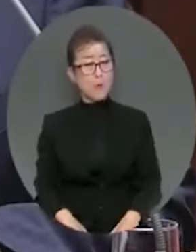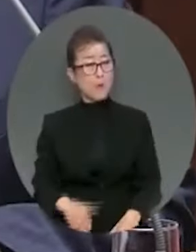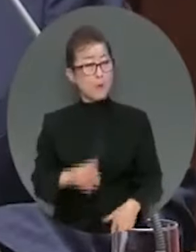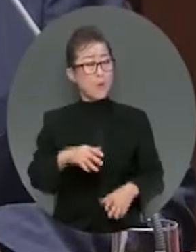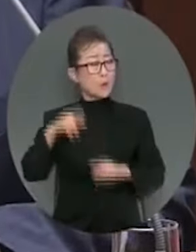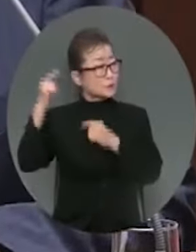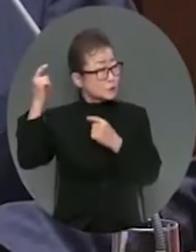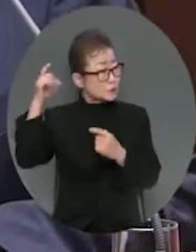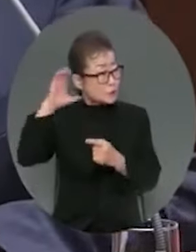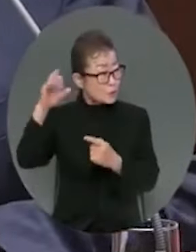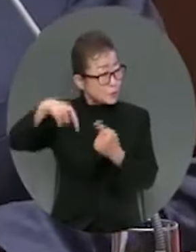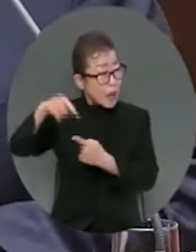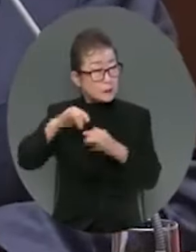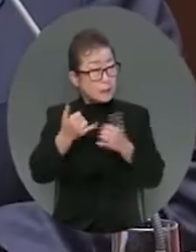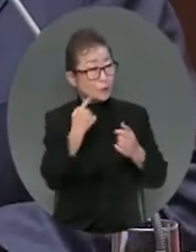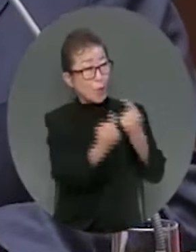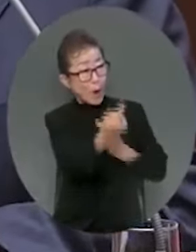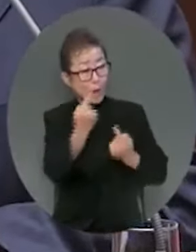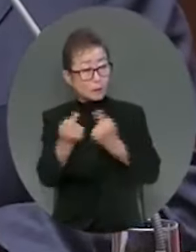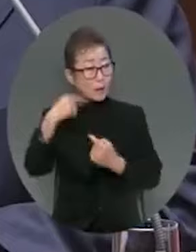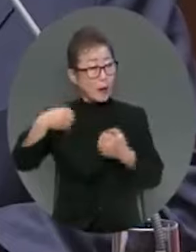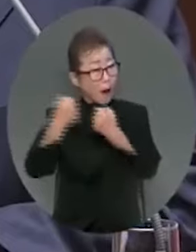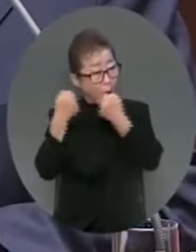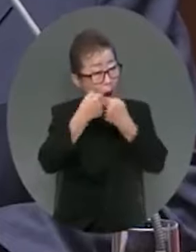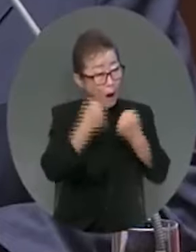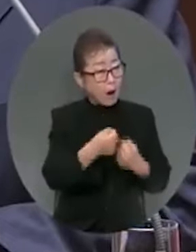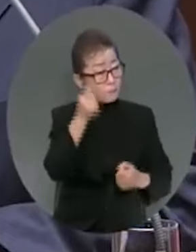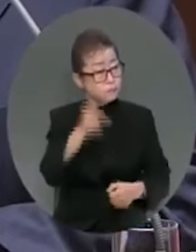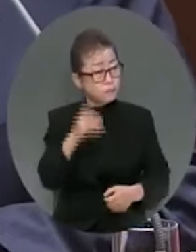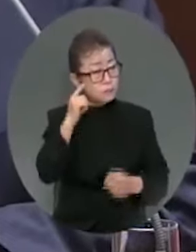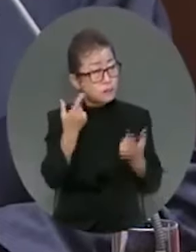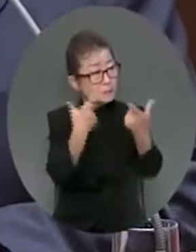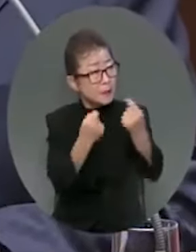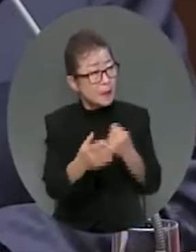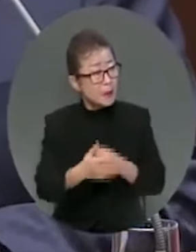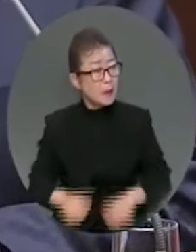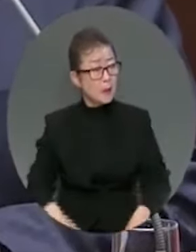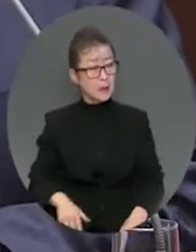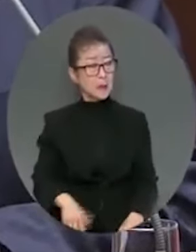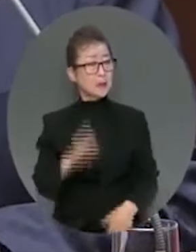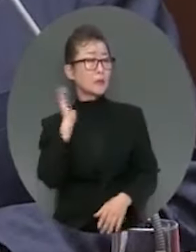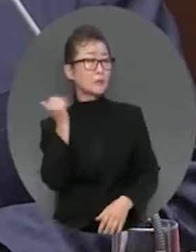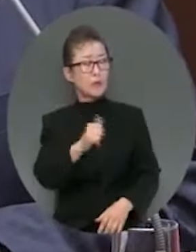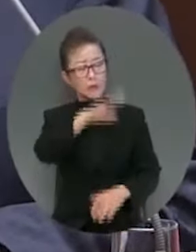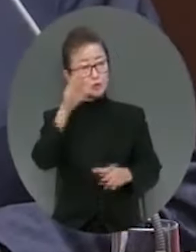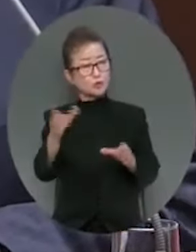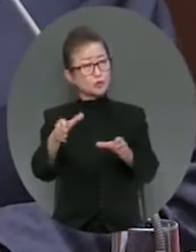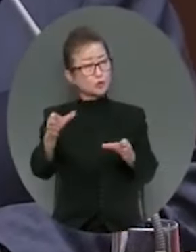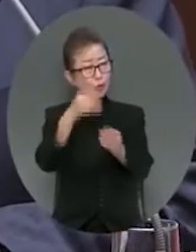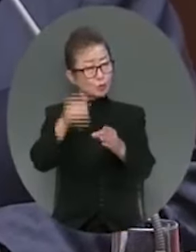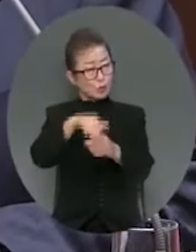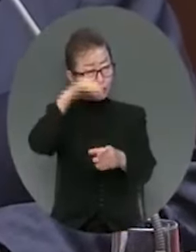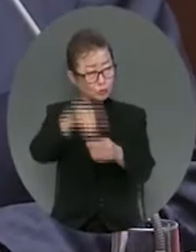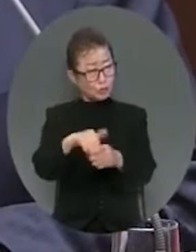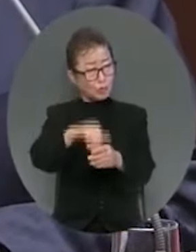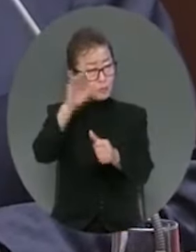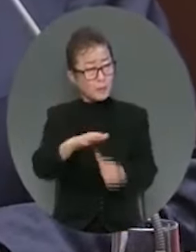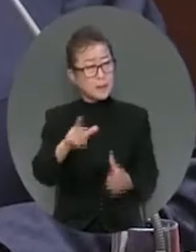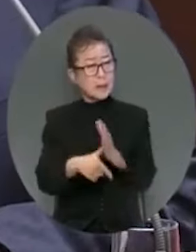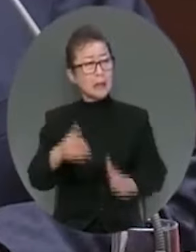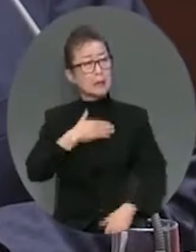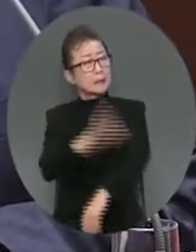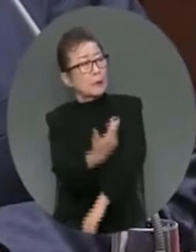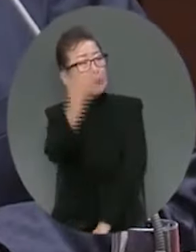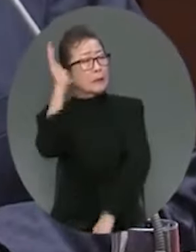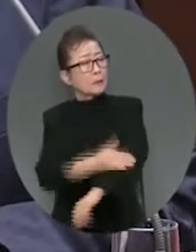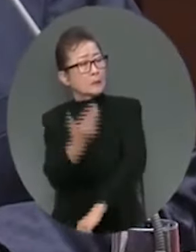거예요. 대통령께서 총선 패배하고 뭘 하겠습니까? 모두 내 잘못이다. 나부터 잘하겠다